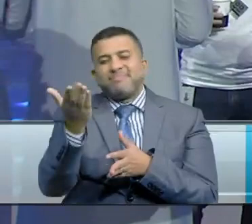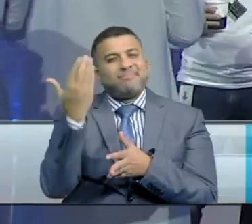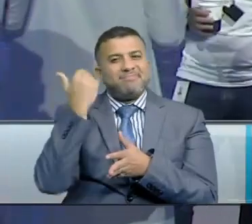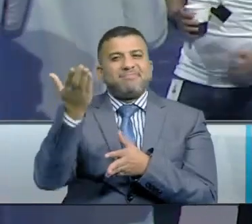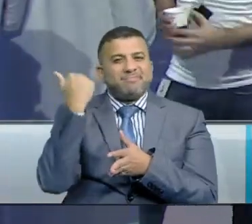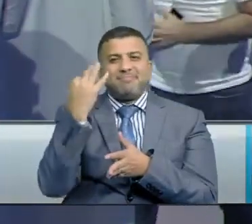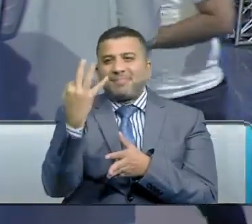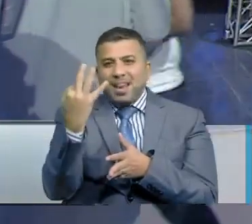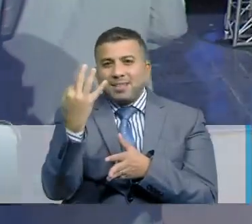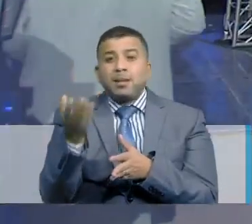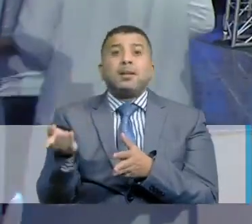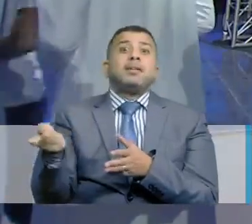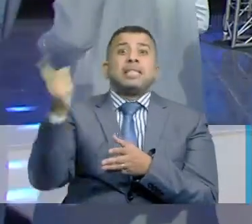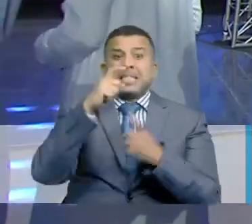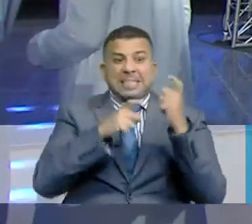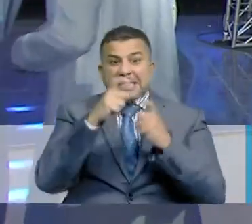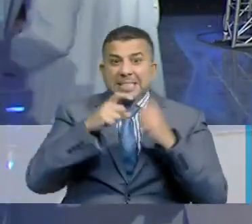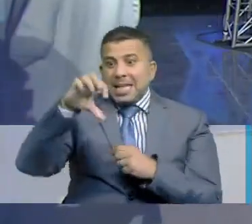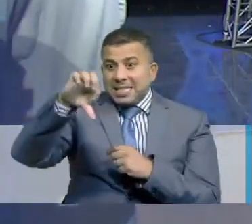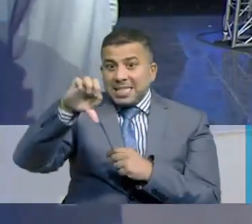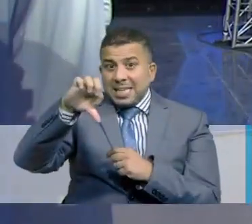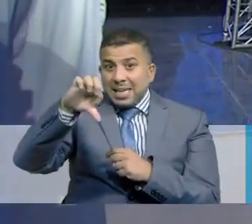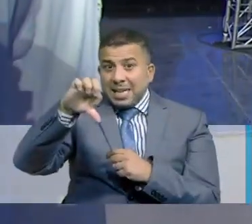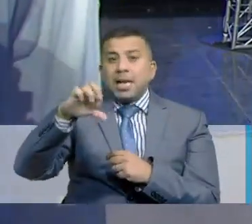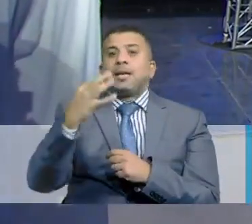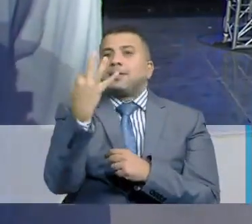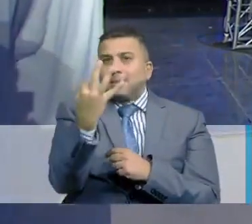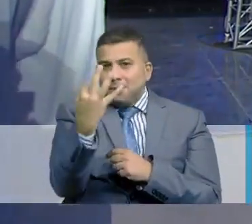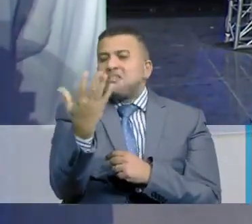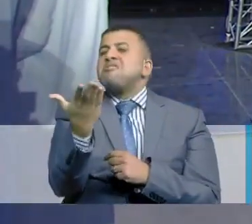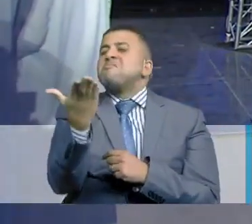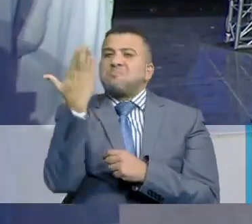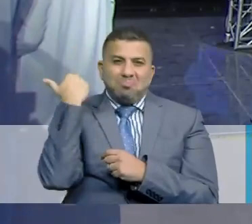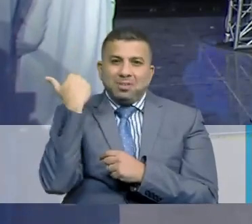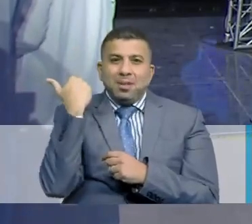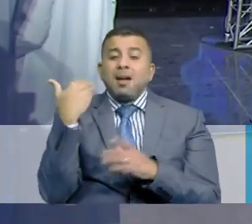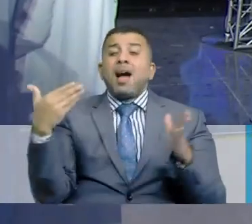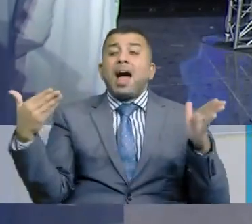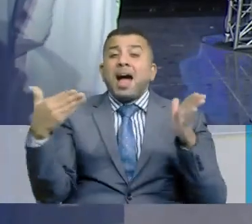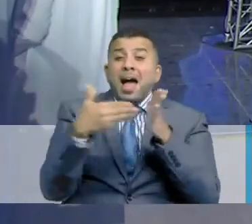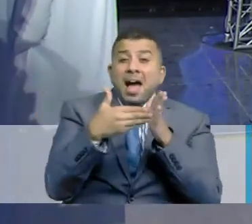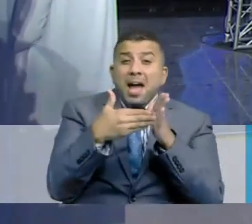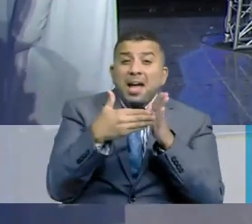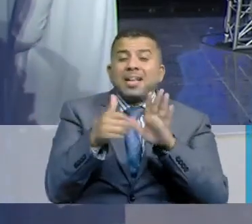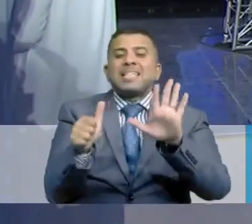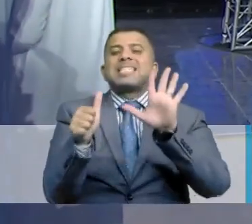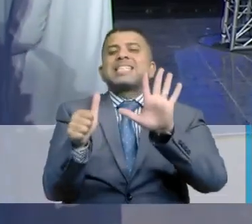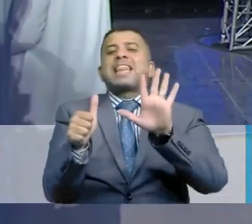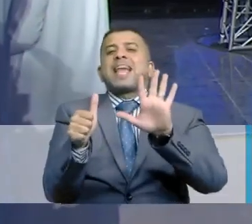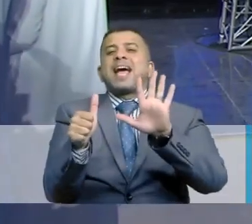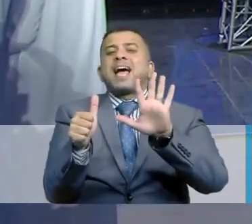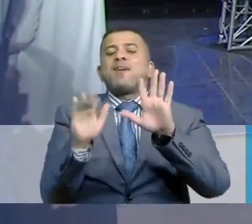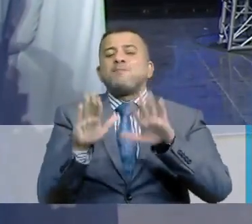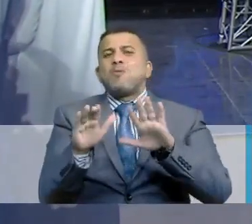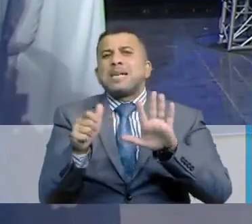سيتنافس في السهرة الثانية 9 منشدين، وسوف يغادرنا كذلك 3 منشدين، ليتبقى في السهرة الختامية 6 منشدين